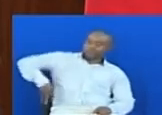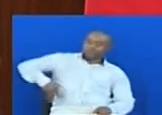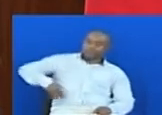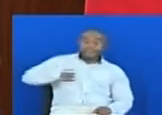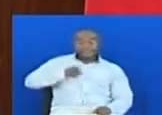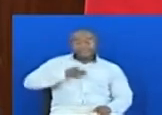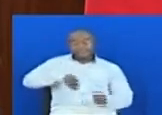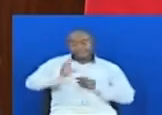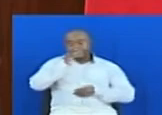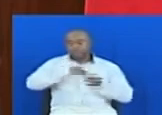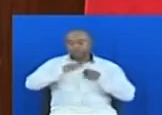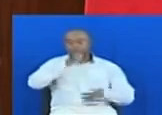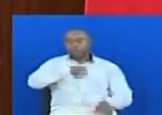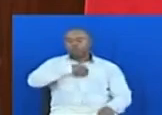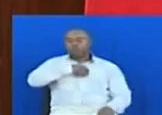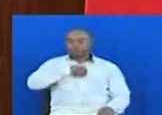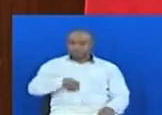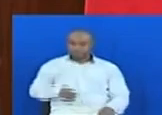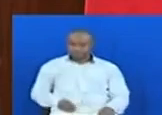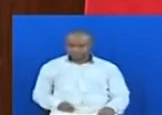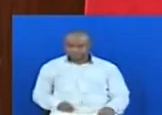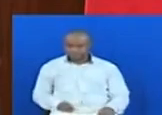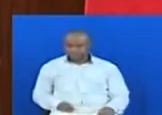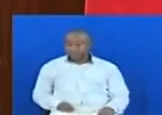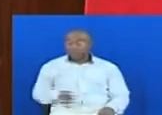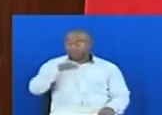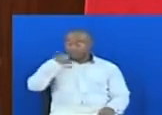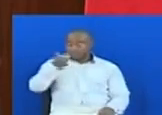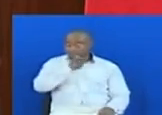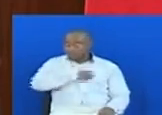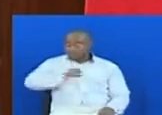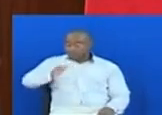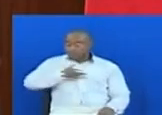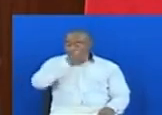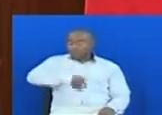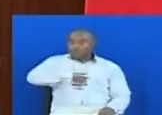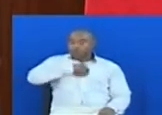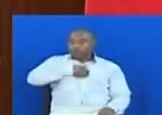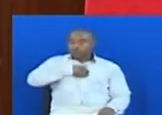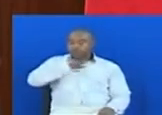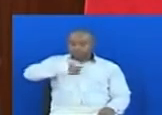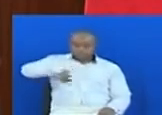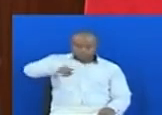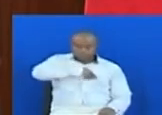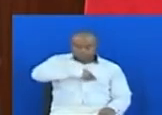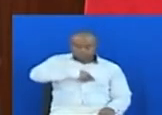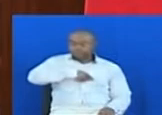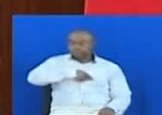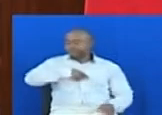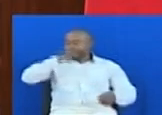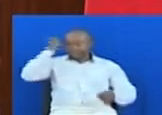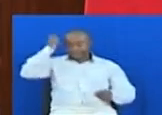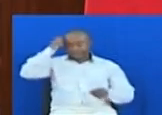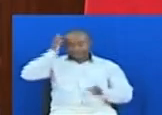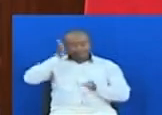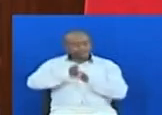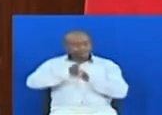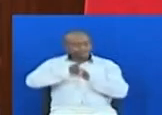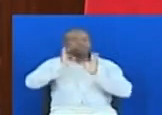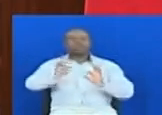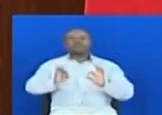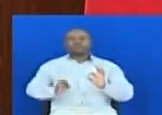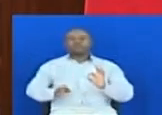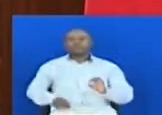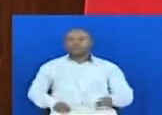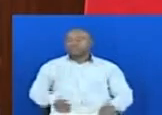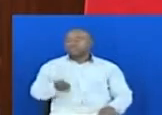hofu. Mheshimiwa Rais alipoondosha hofu, na sisi wa Tanzania tukaweza kusonga mbele. Otherwise tulipokuwa